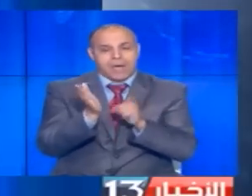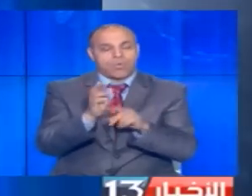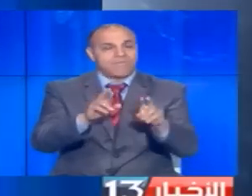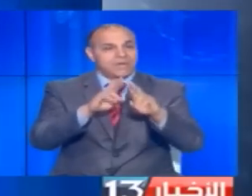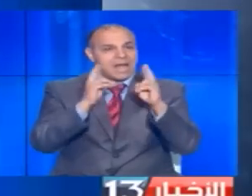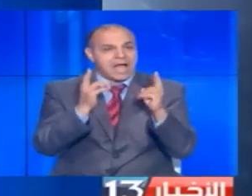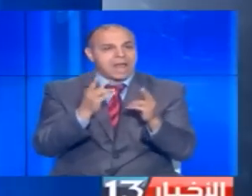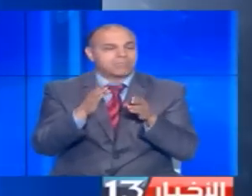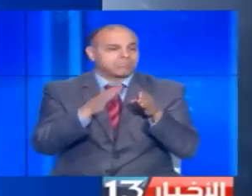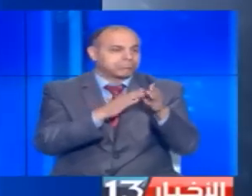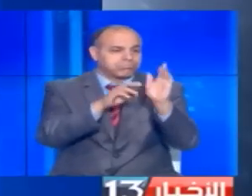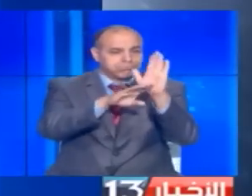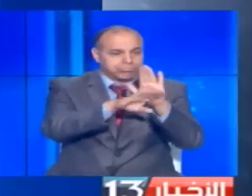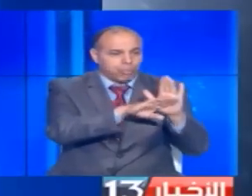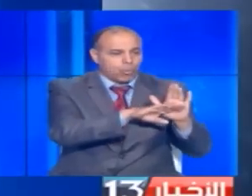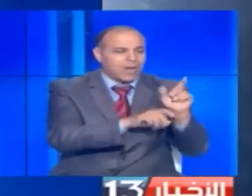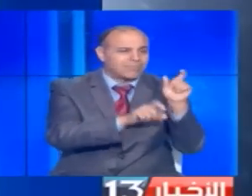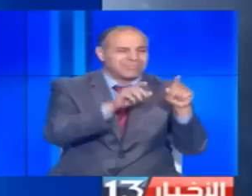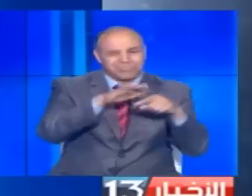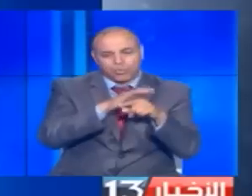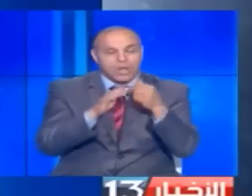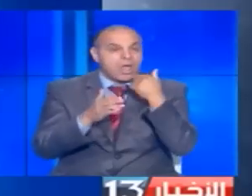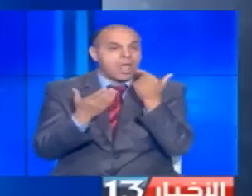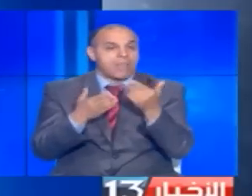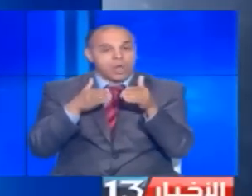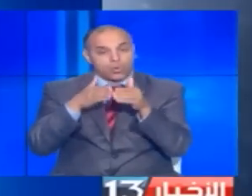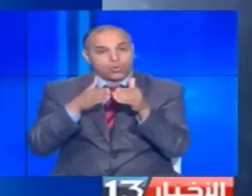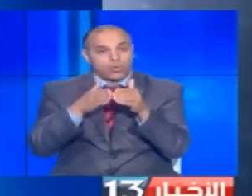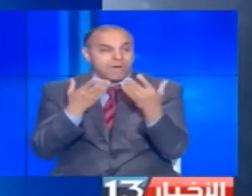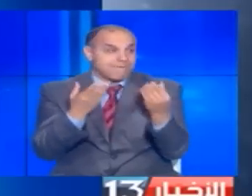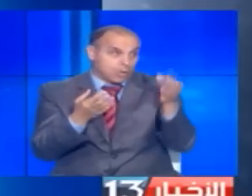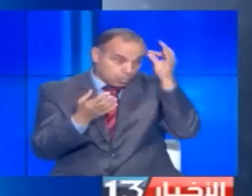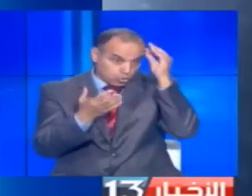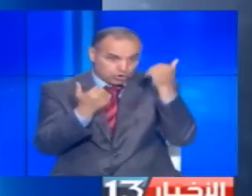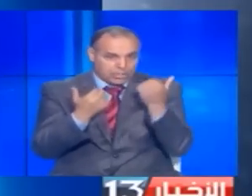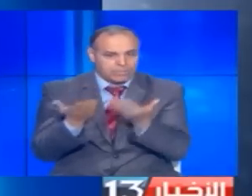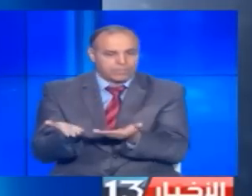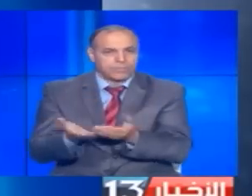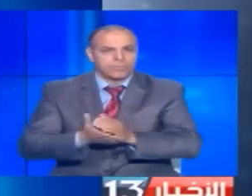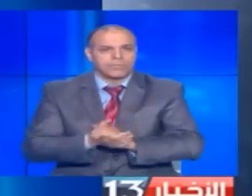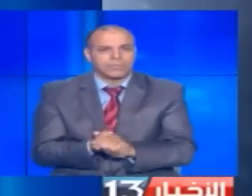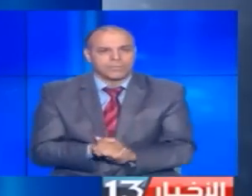الدولي للجوء والحماية الوطنية للاجئين وطالبي اللجوء في تونس.